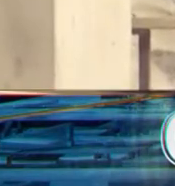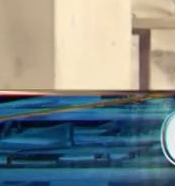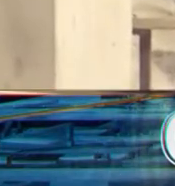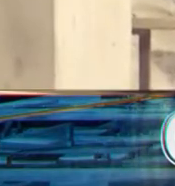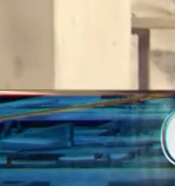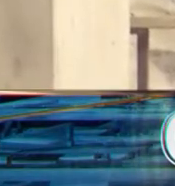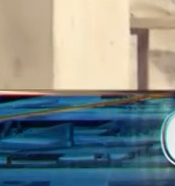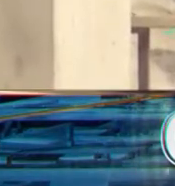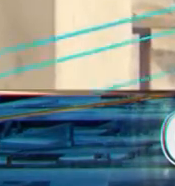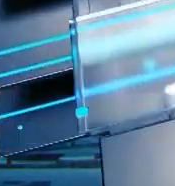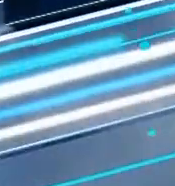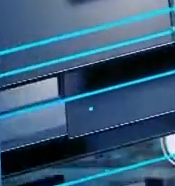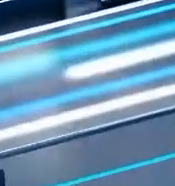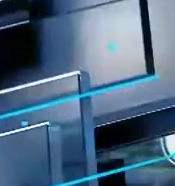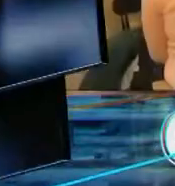нарушений.